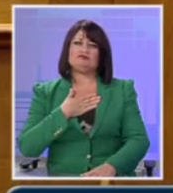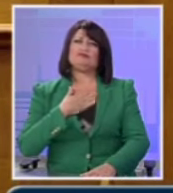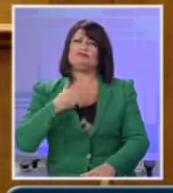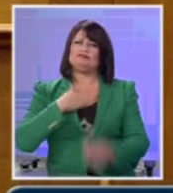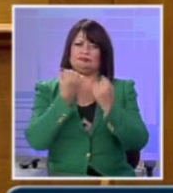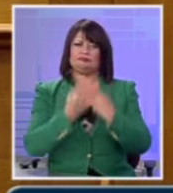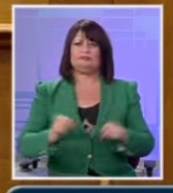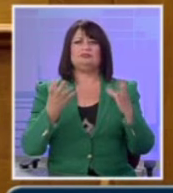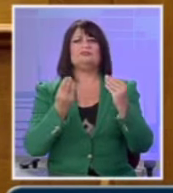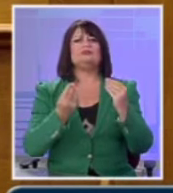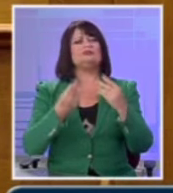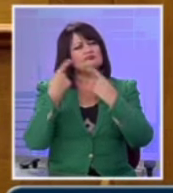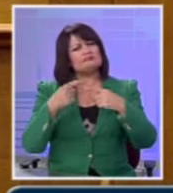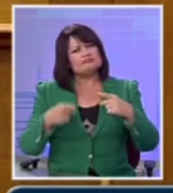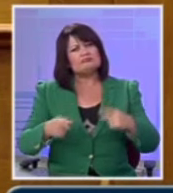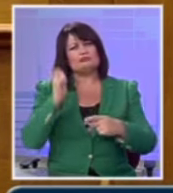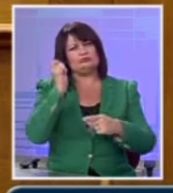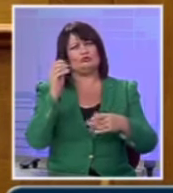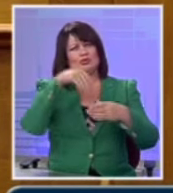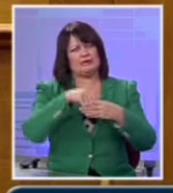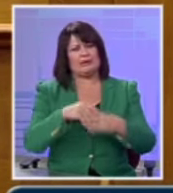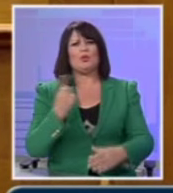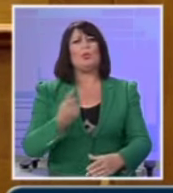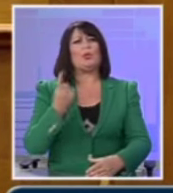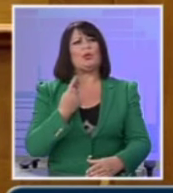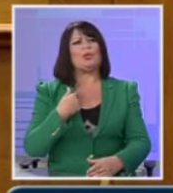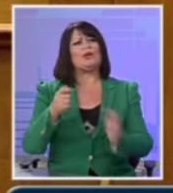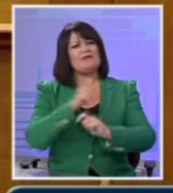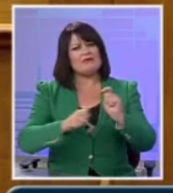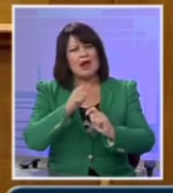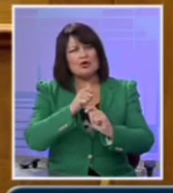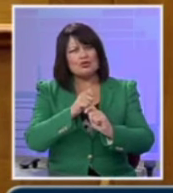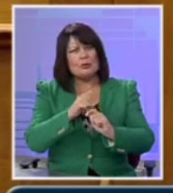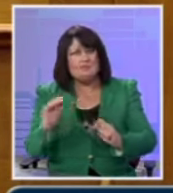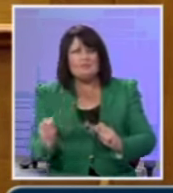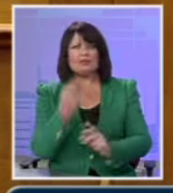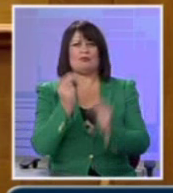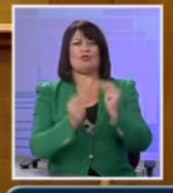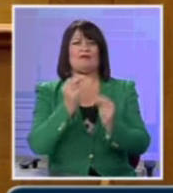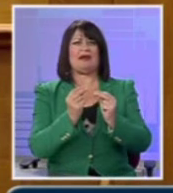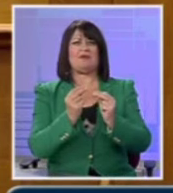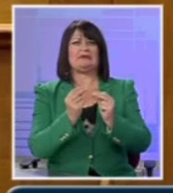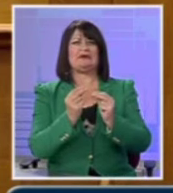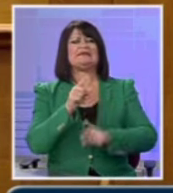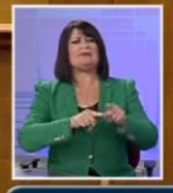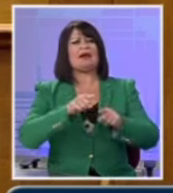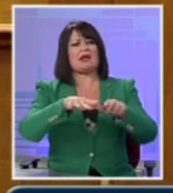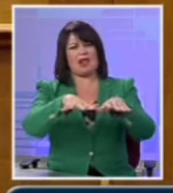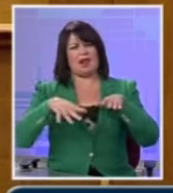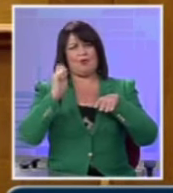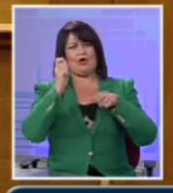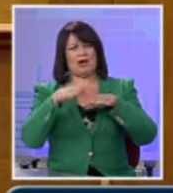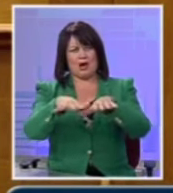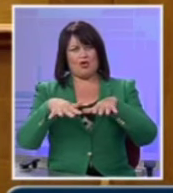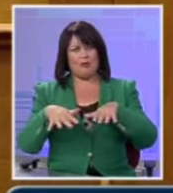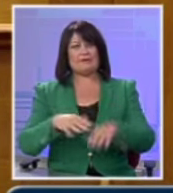και πολυδιάστατη πολιτική και συχνά δημιουργεί προβλήματα αυτό σε διάφορες πτέρυγες. Εάν πάμε